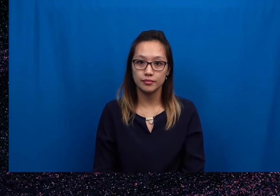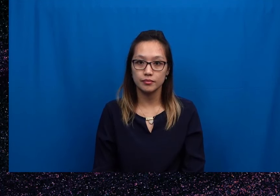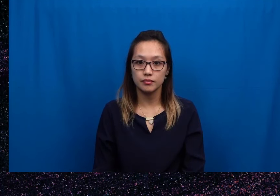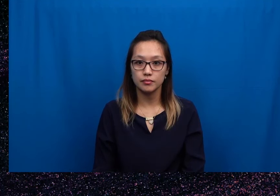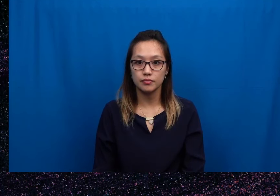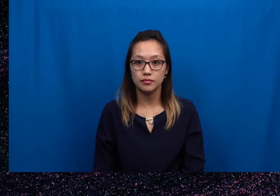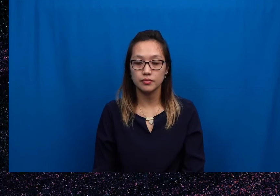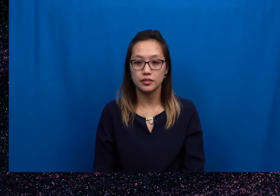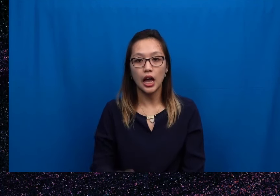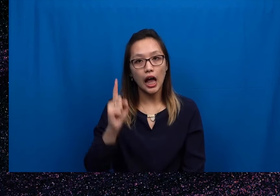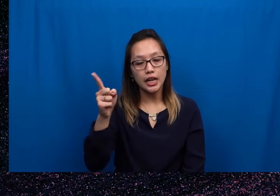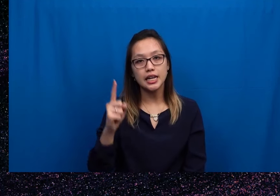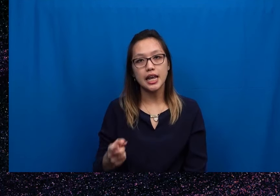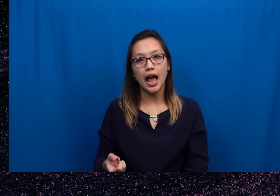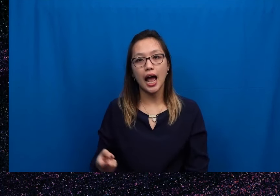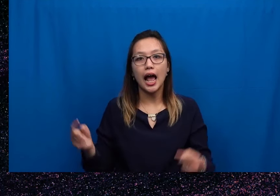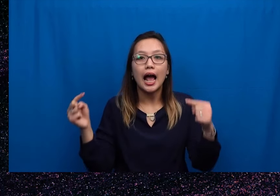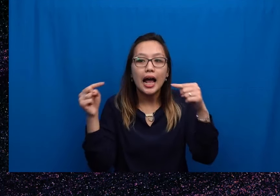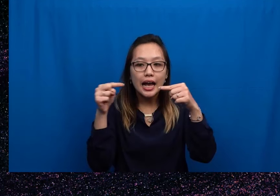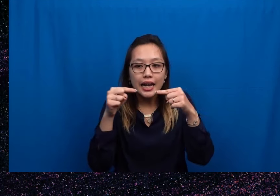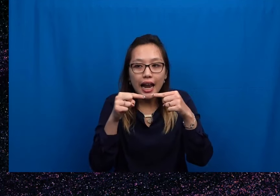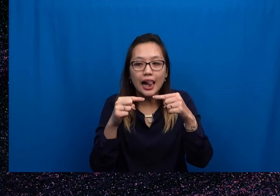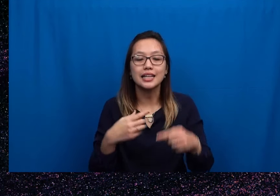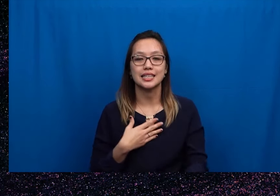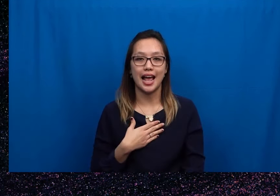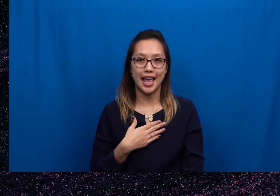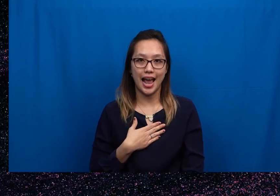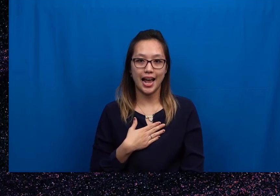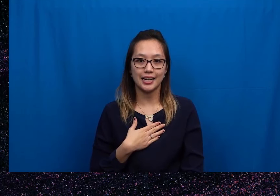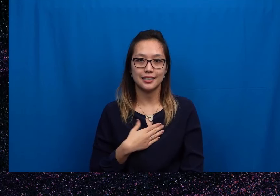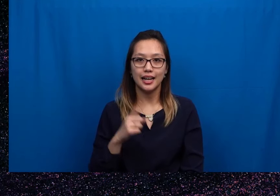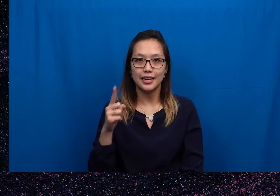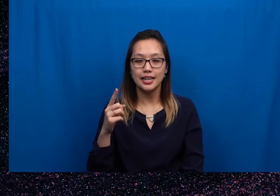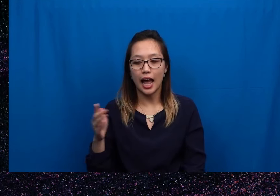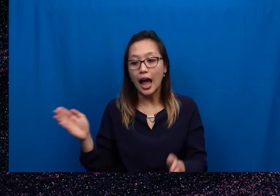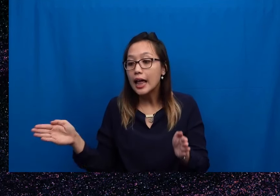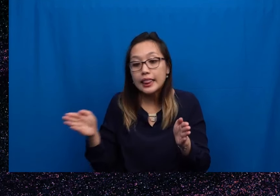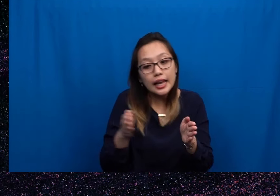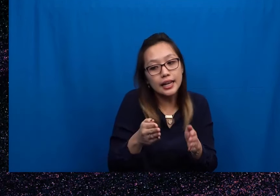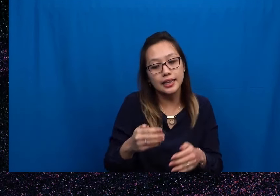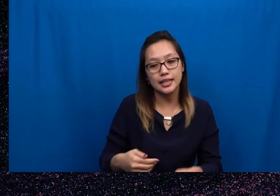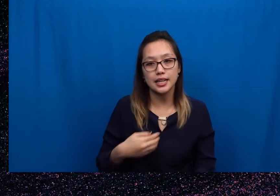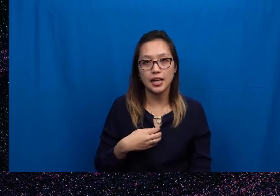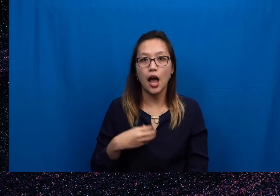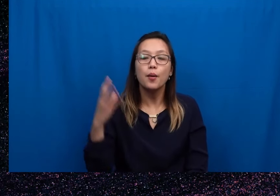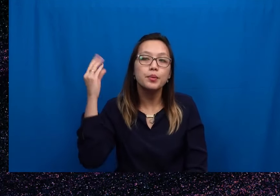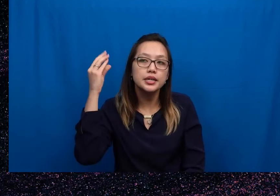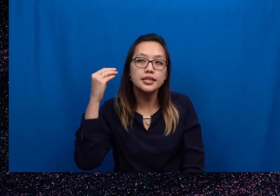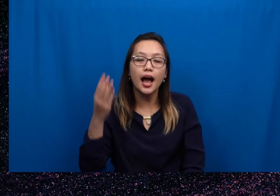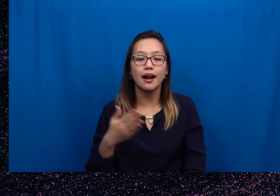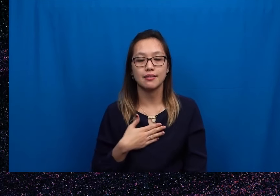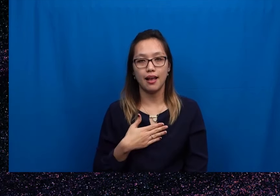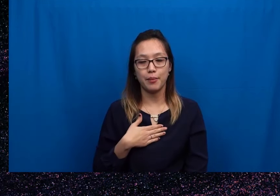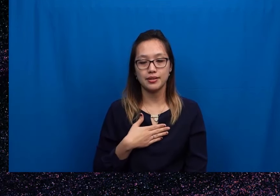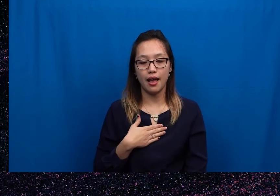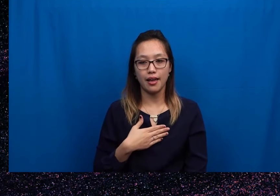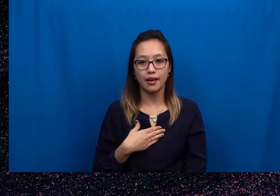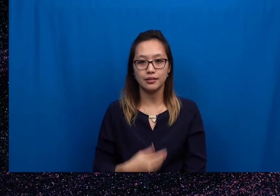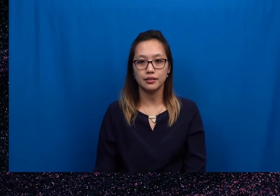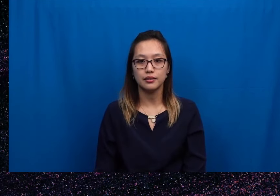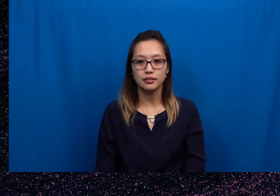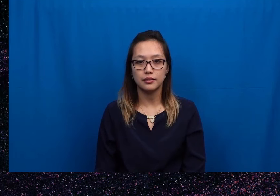Dia sudah kenal saya. Kemudian dia mendekati saya dan bicara dengan saya. Lalu dia katakan,